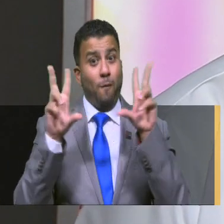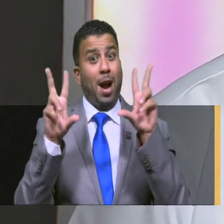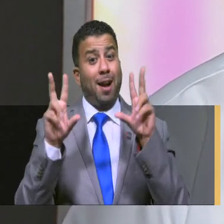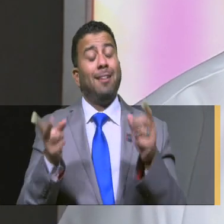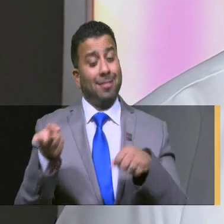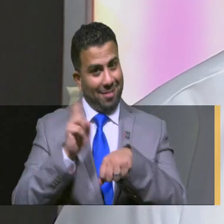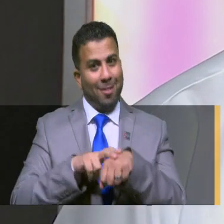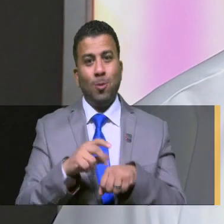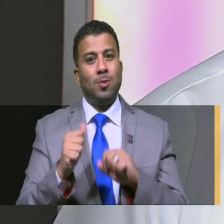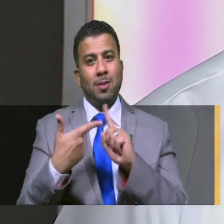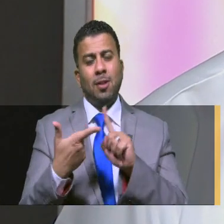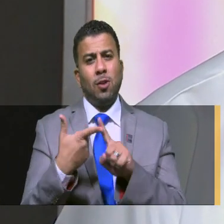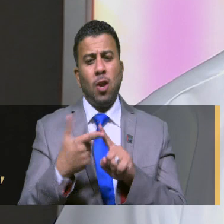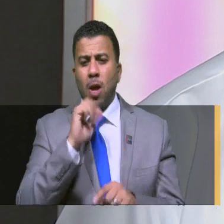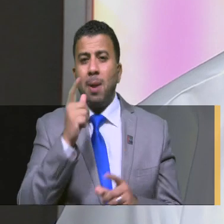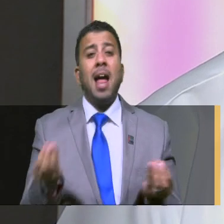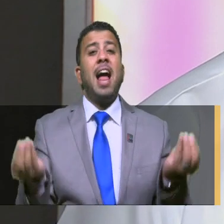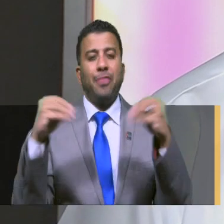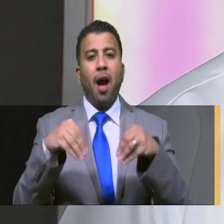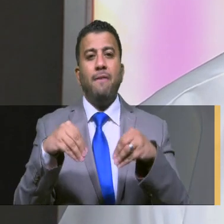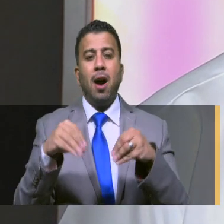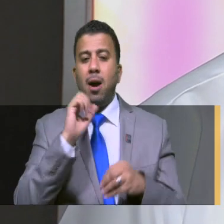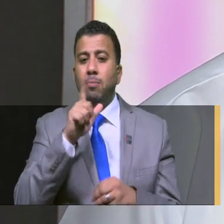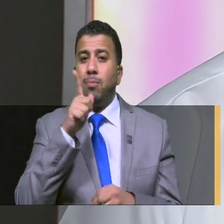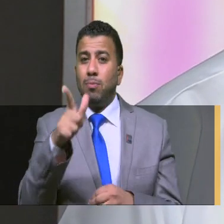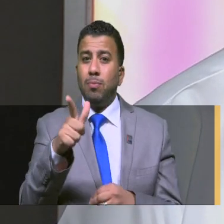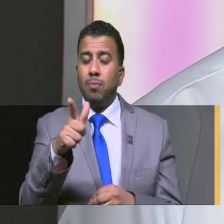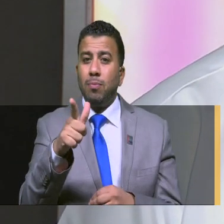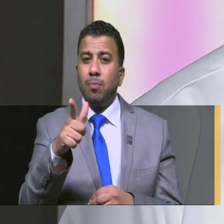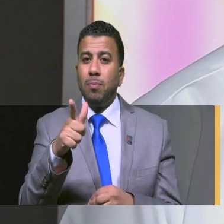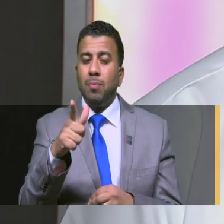أيضا بإضافة لكادر